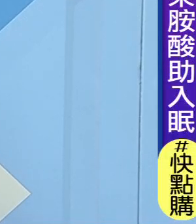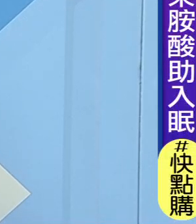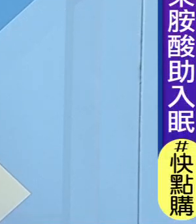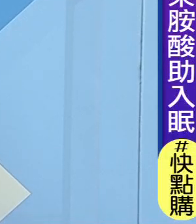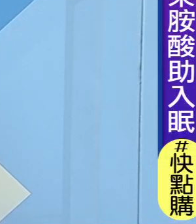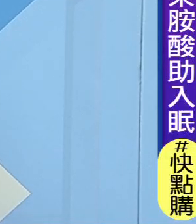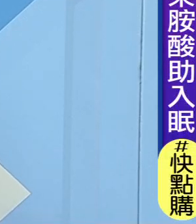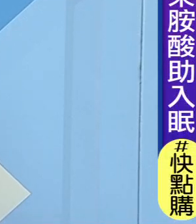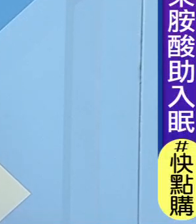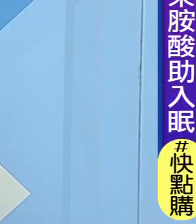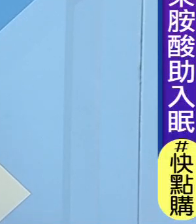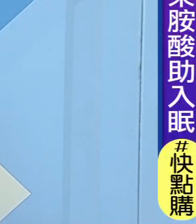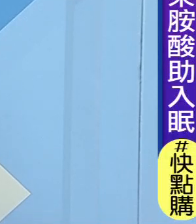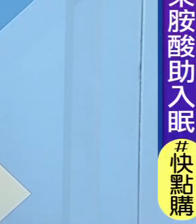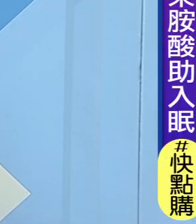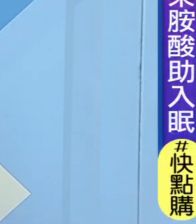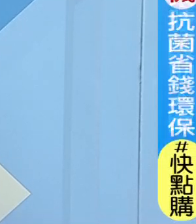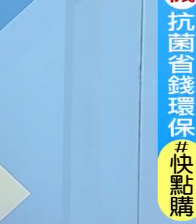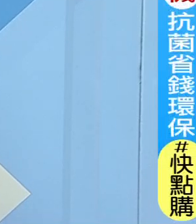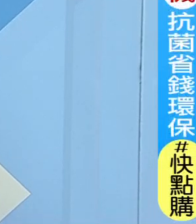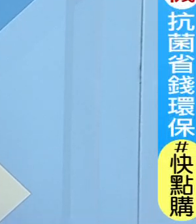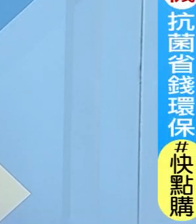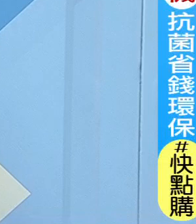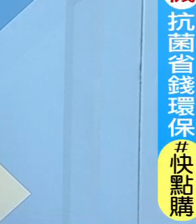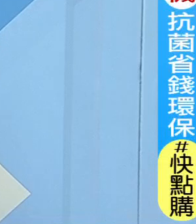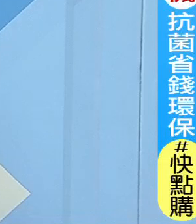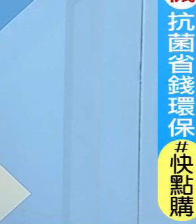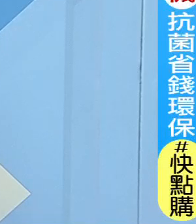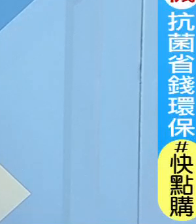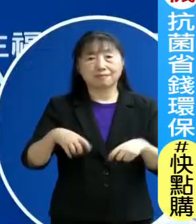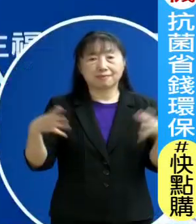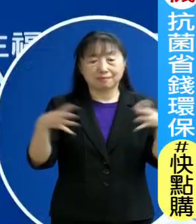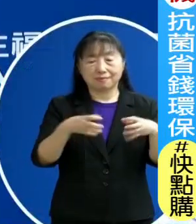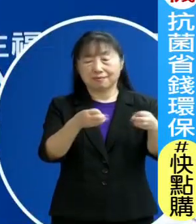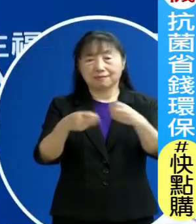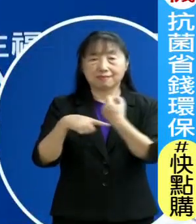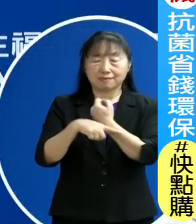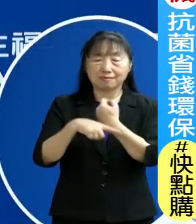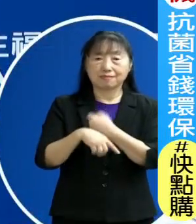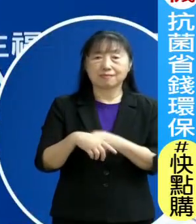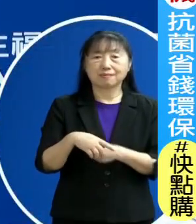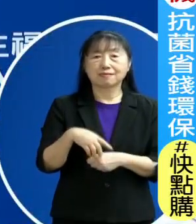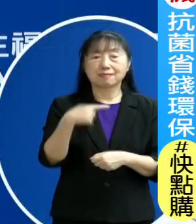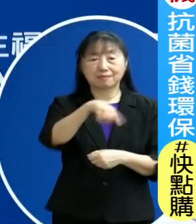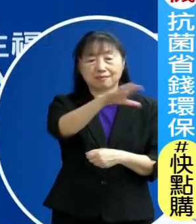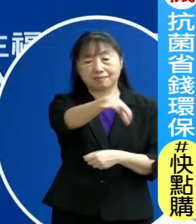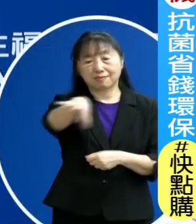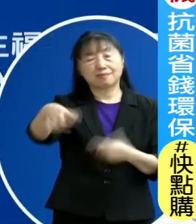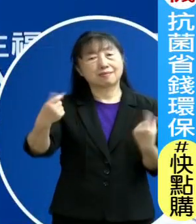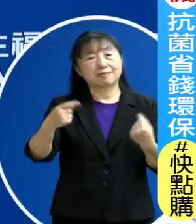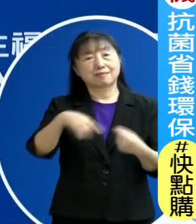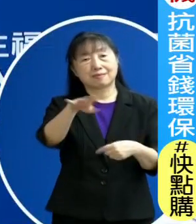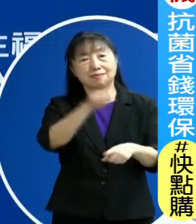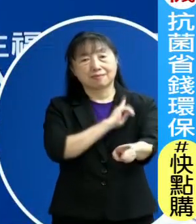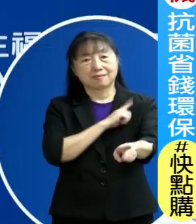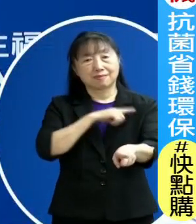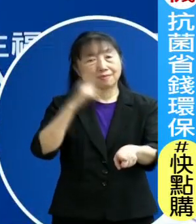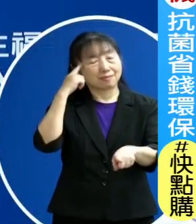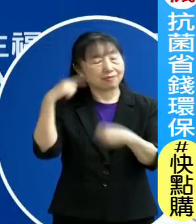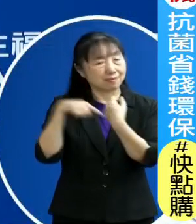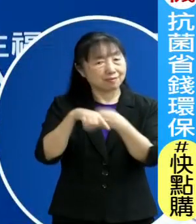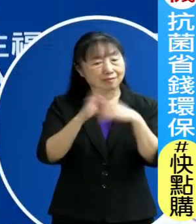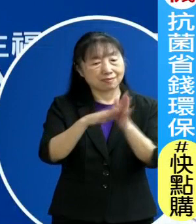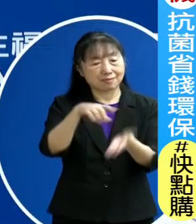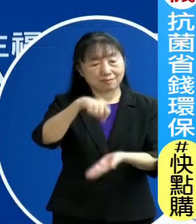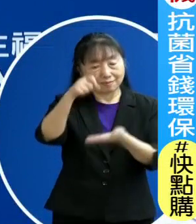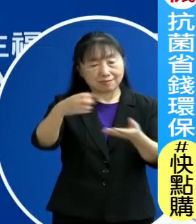有。我认为陈时中部长指挥官现在他的气在乱，心在乱。为什么？因为随着疫情越来越不稳定爆